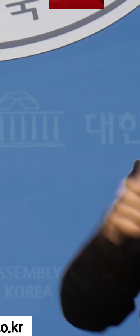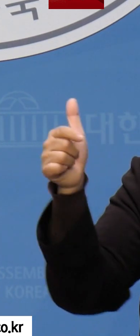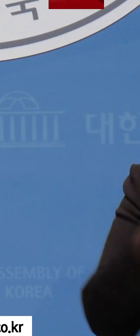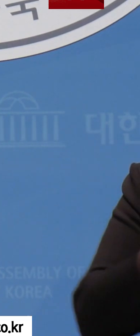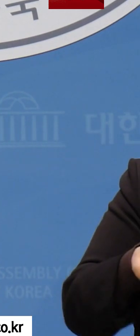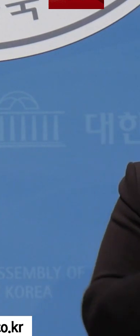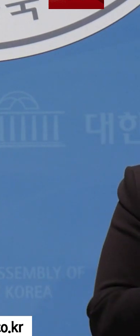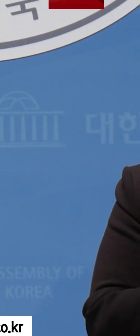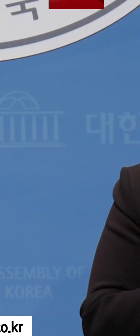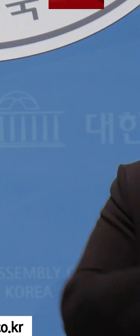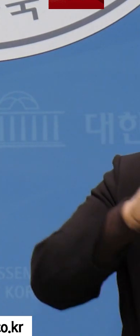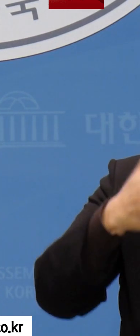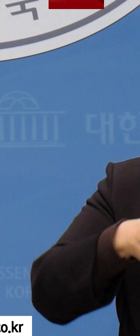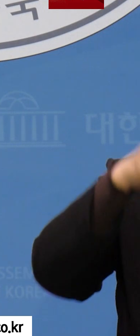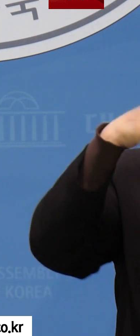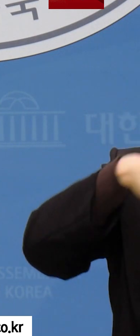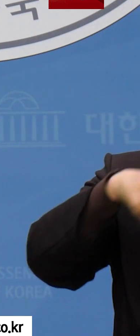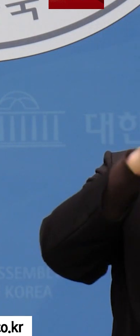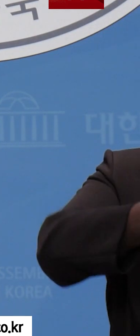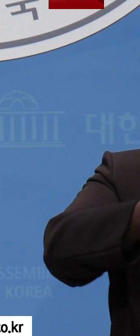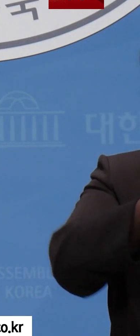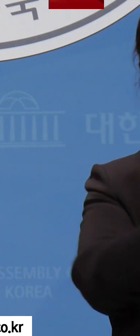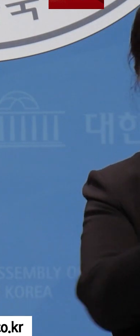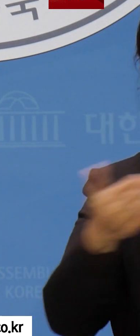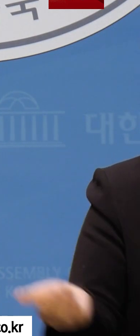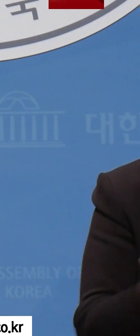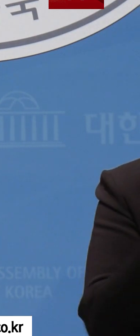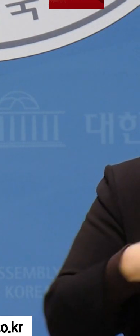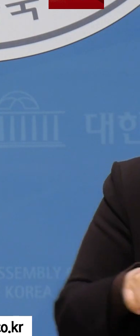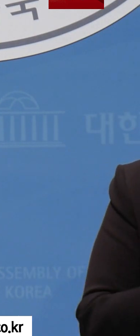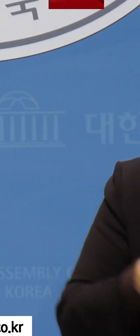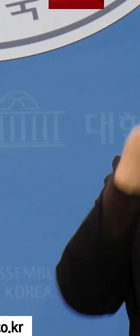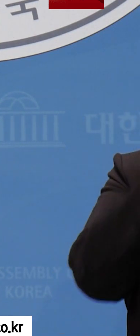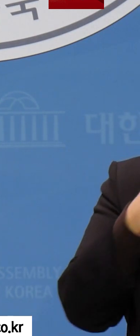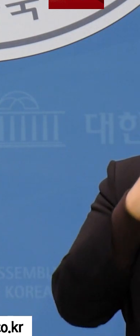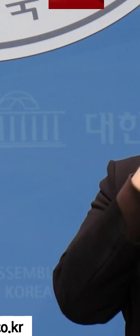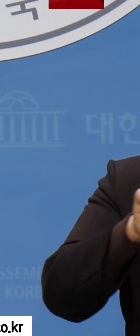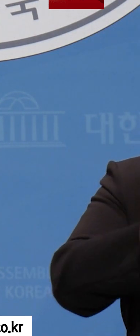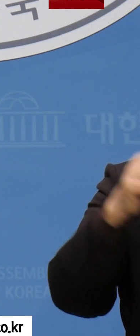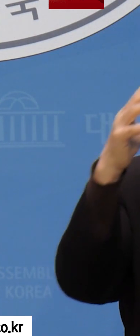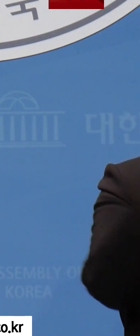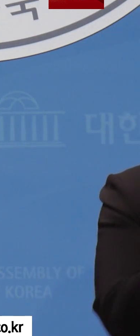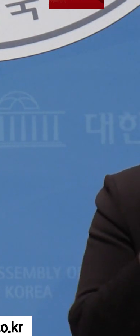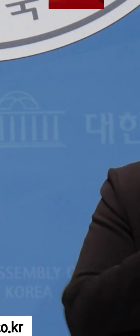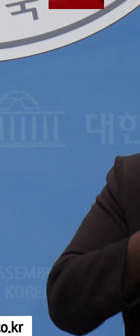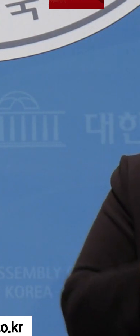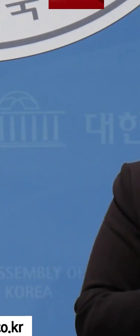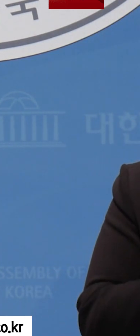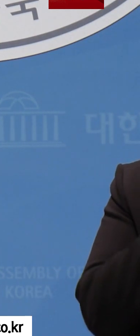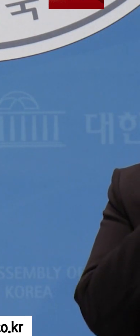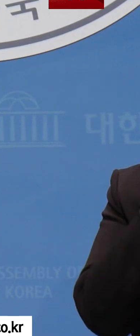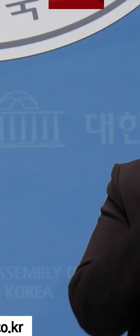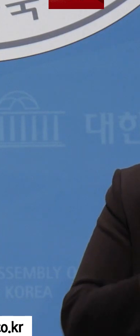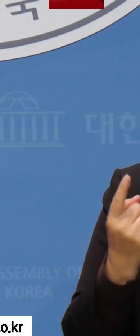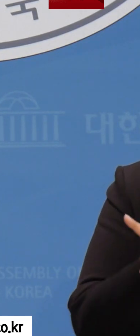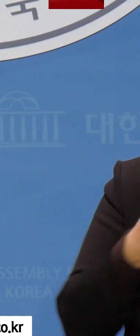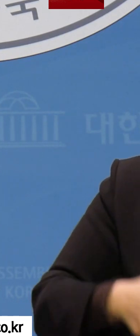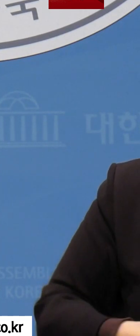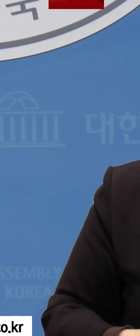국정과제를 달성하기 위해서는 말로만 지방 소멸을 걱정할 것이 아니라 실질적인 법 개정에 나서야 할